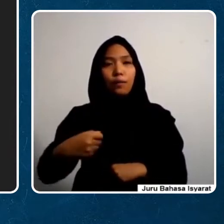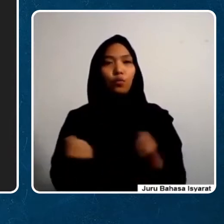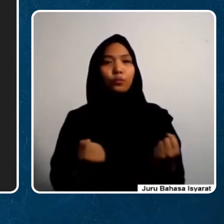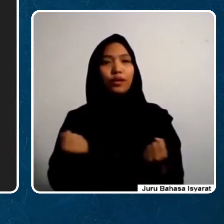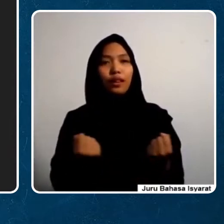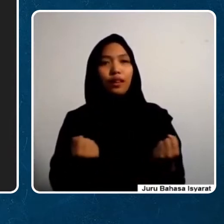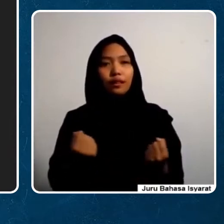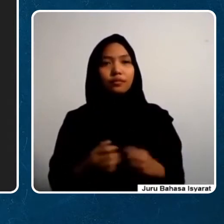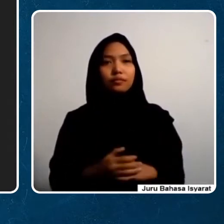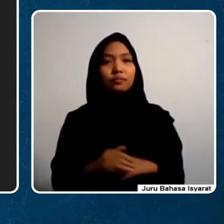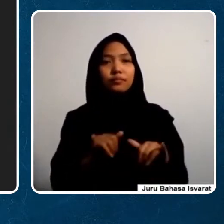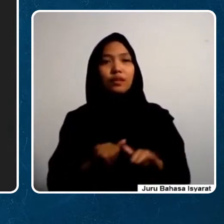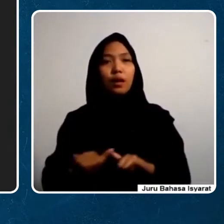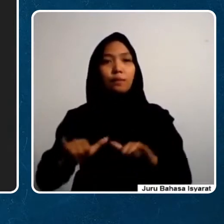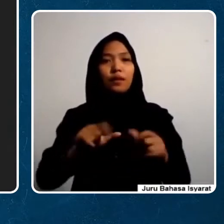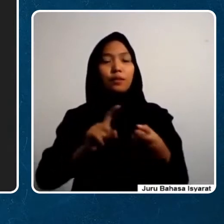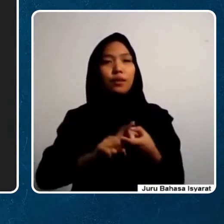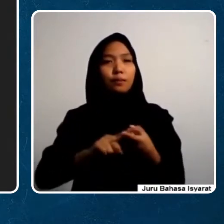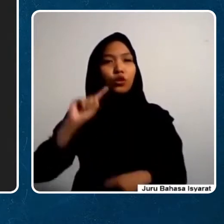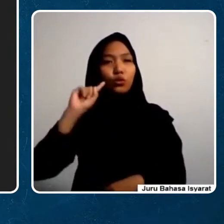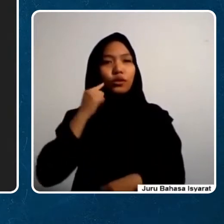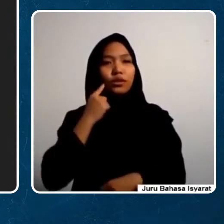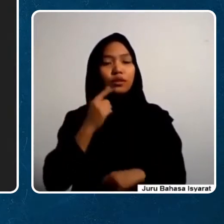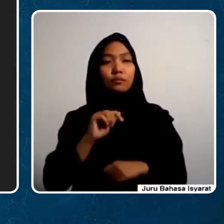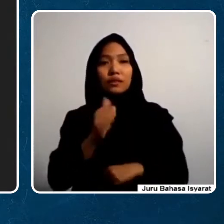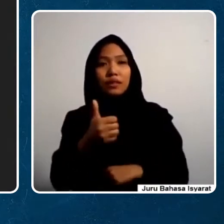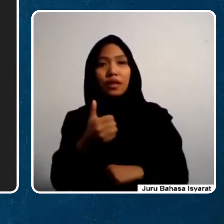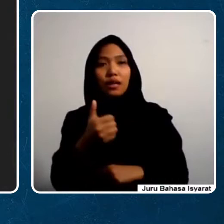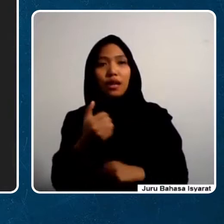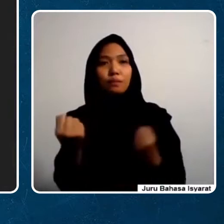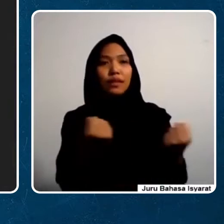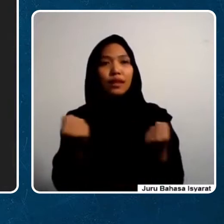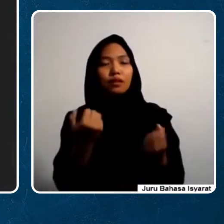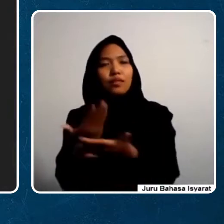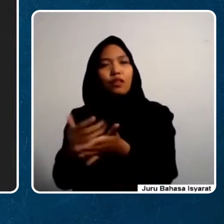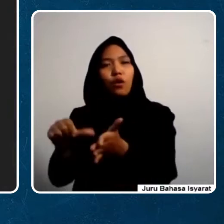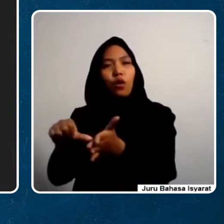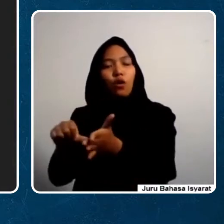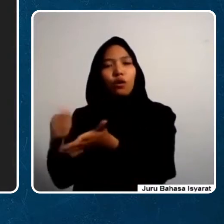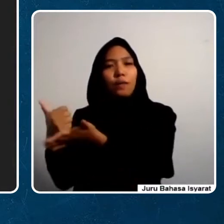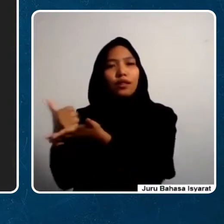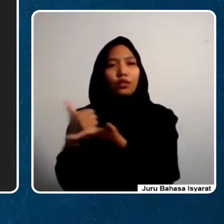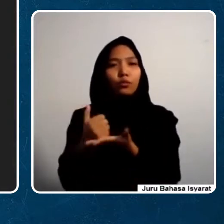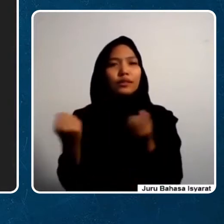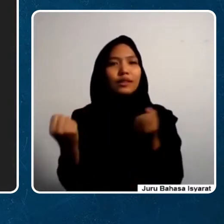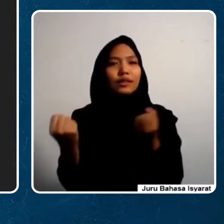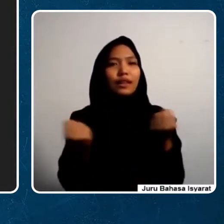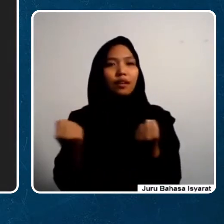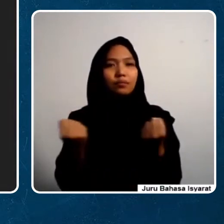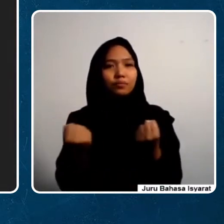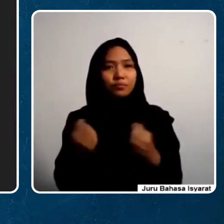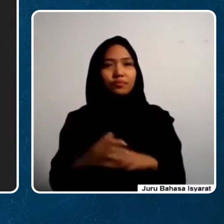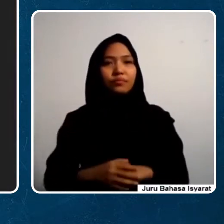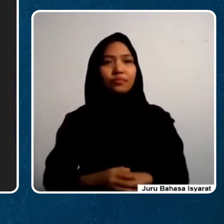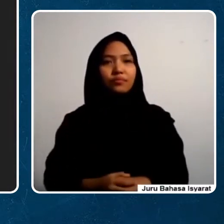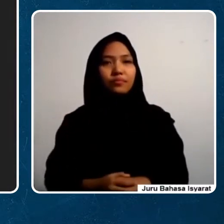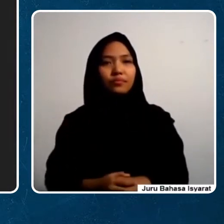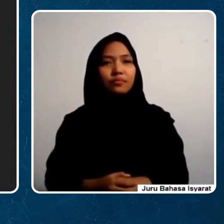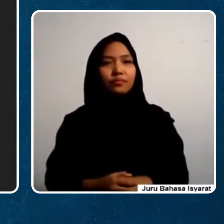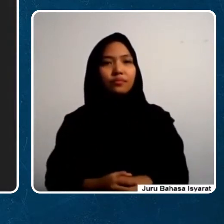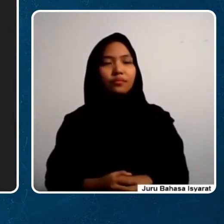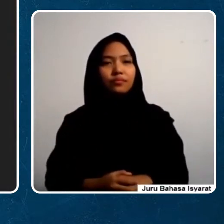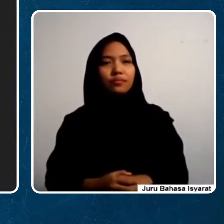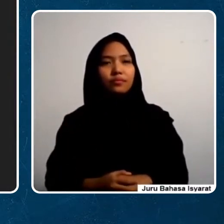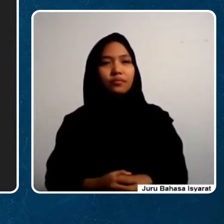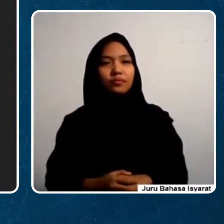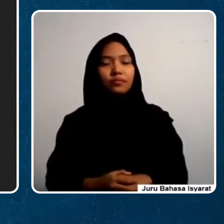nyetir. Kita minta tolong, kamu bisa nggak nyetir kita untuk main ke pantai atau ke gunung?